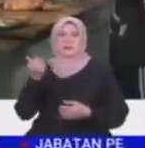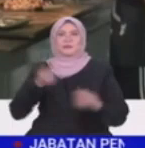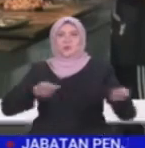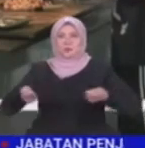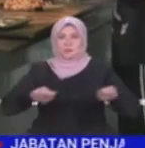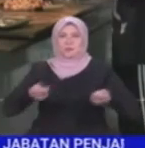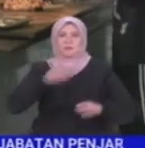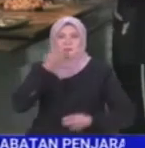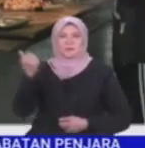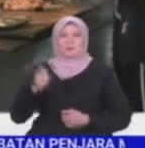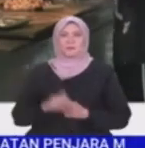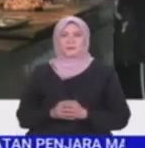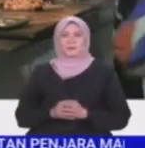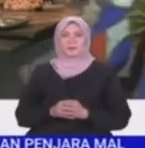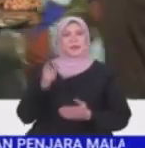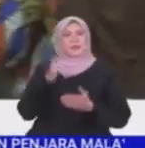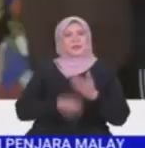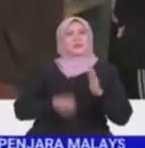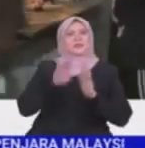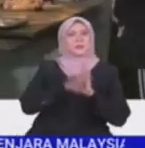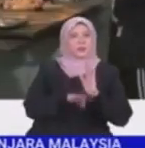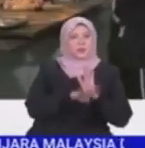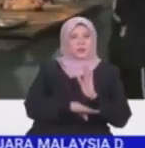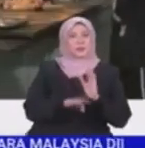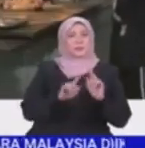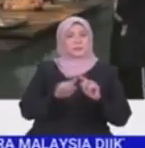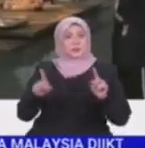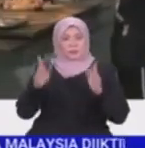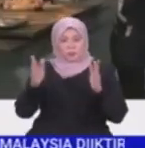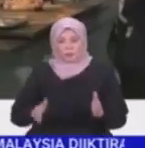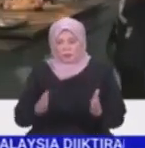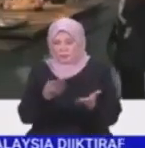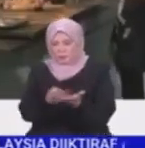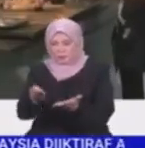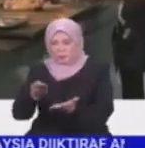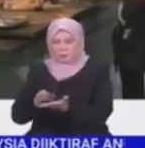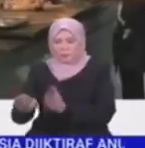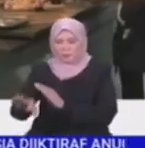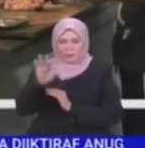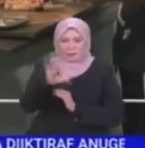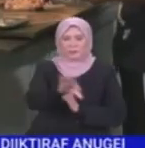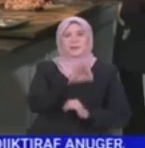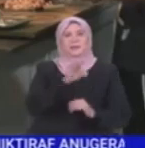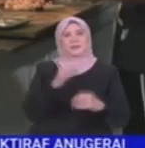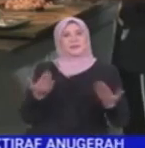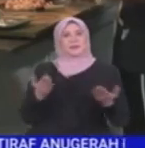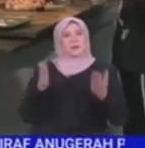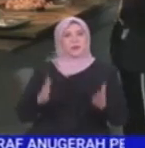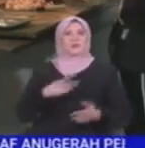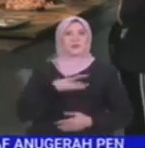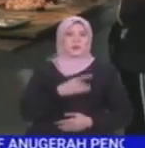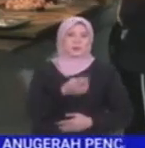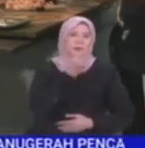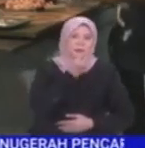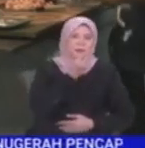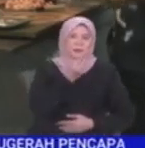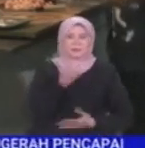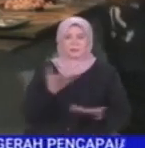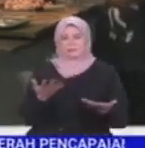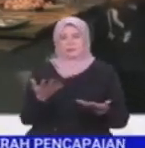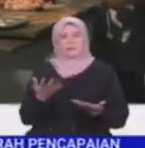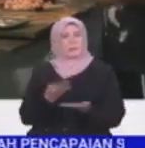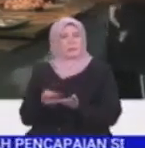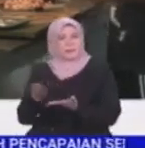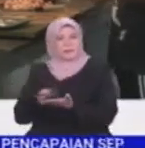Harga tu memang minimum, tapi cuma pilihan customer tu tak banyak lah dari segi itu. Yang suka makan, dia makan. Yang tak ada, dia nak beli lebih